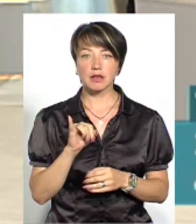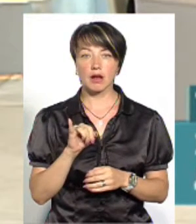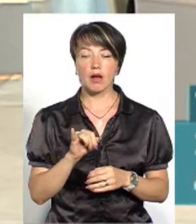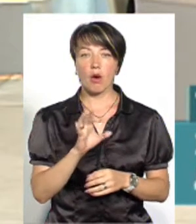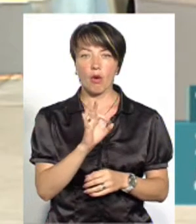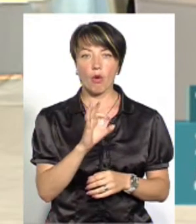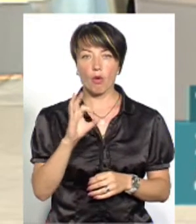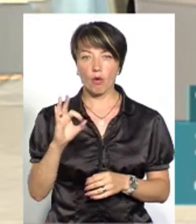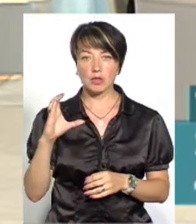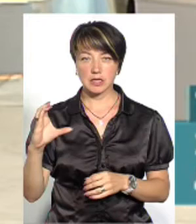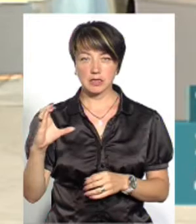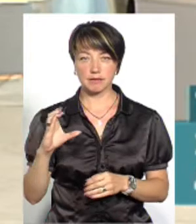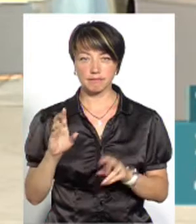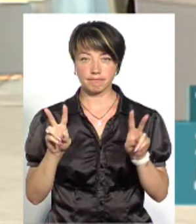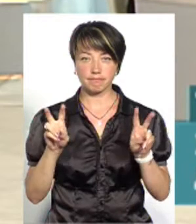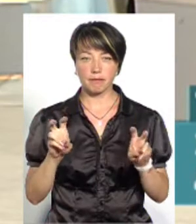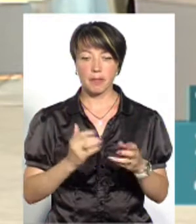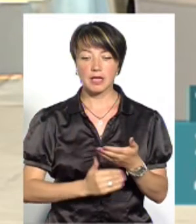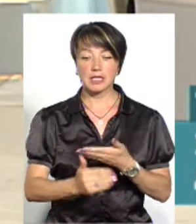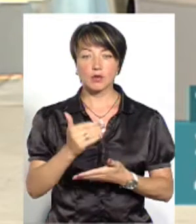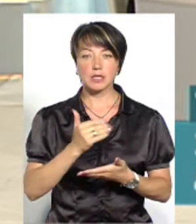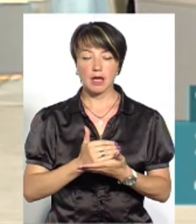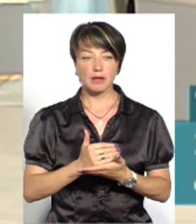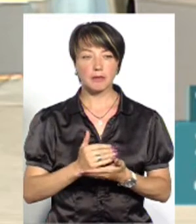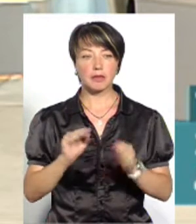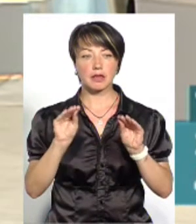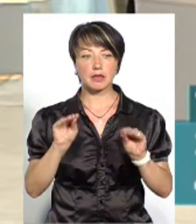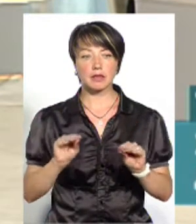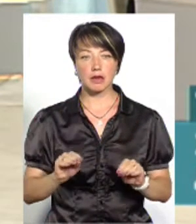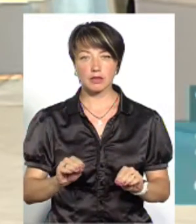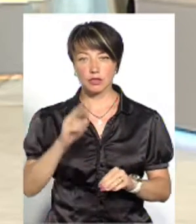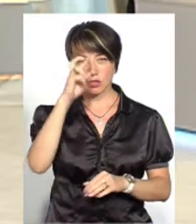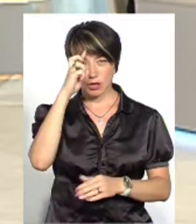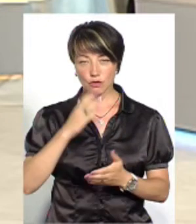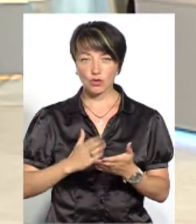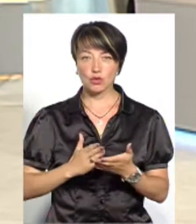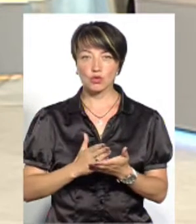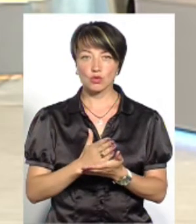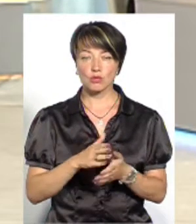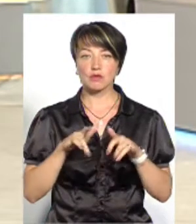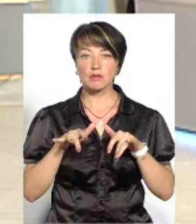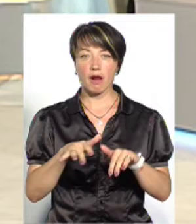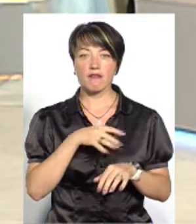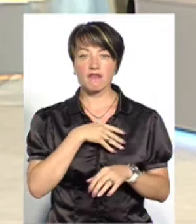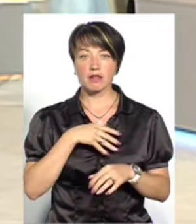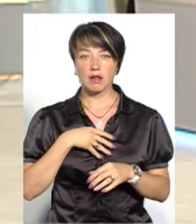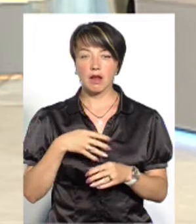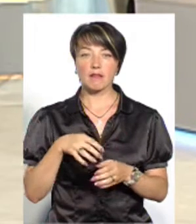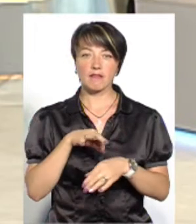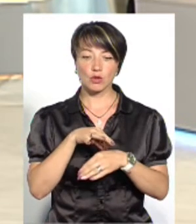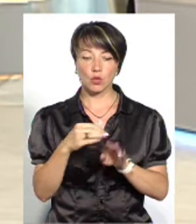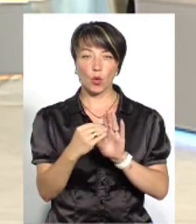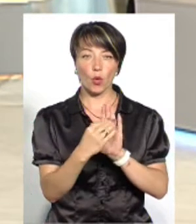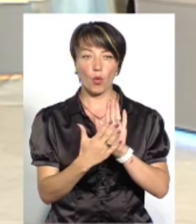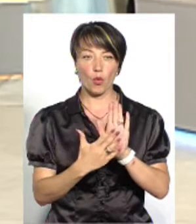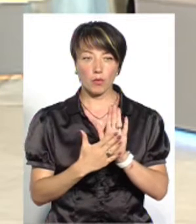операції об'єднаних сил? Ну, за останніми даними Державної служби у справах ветеранів, які безпосередньо ведуть цю статистику